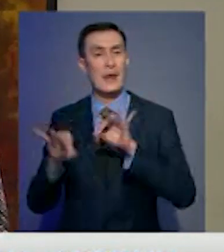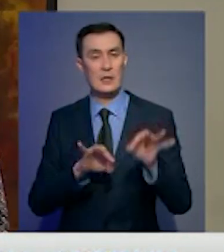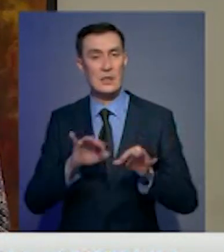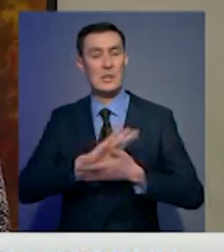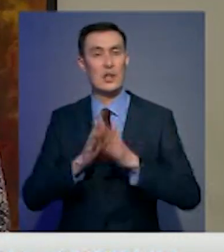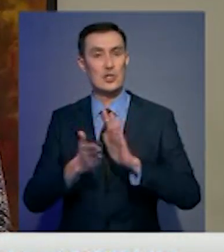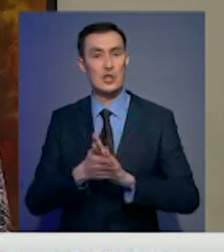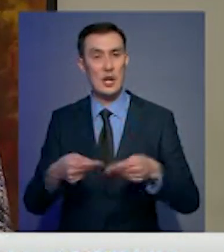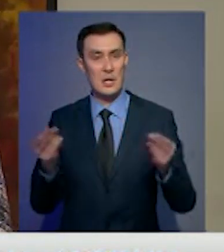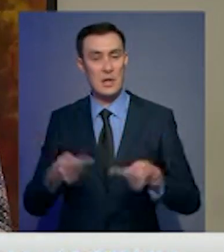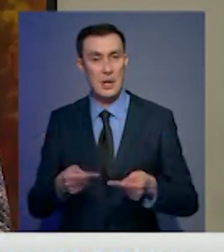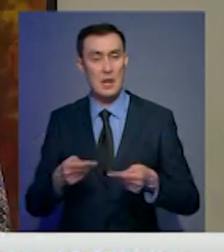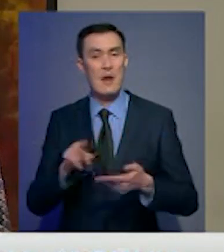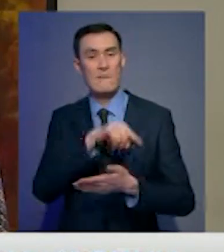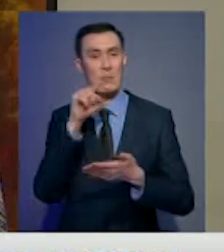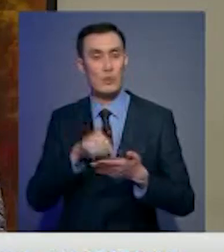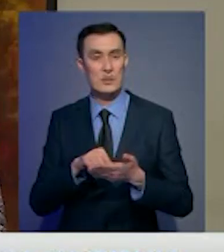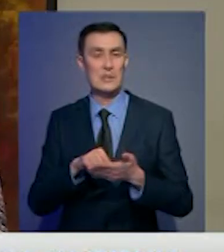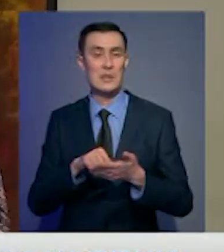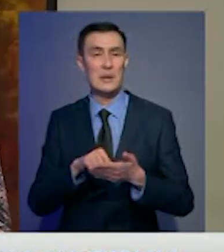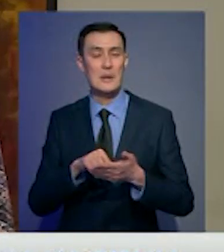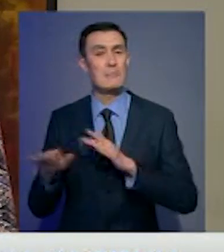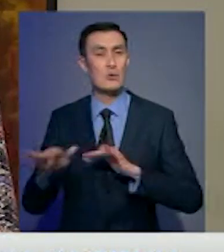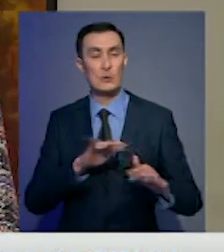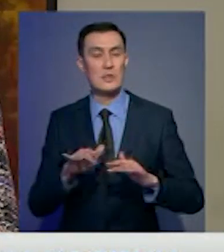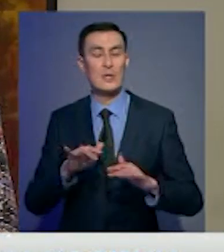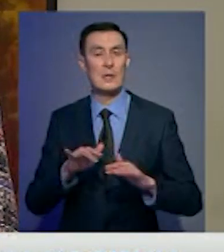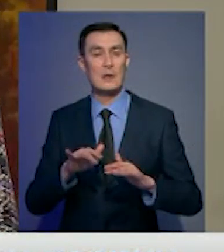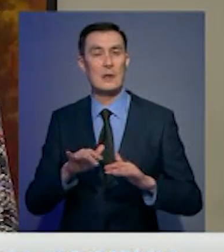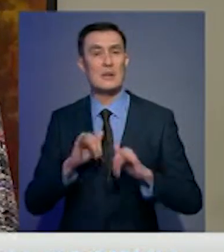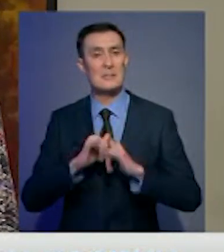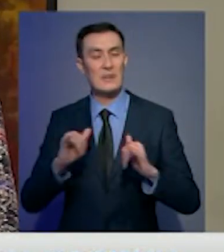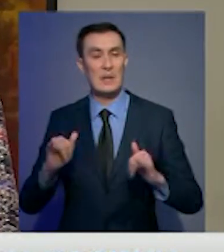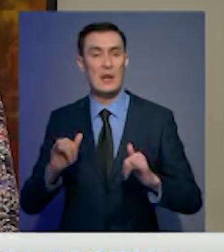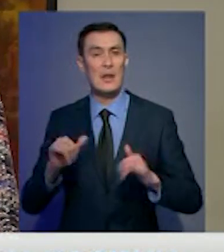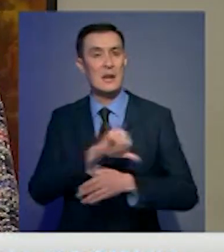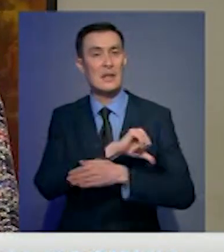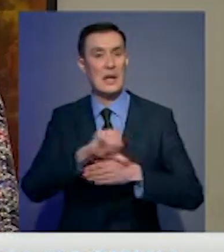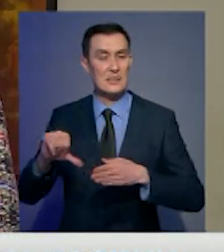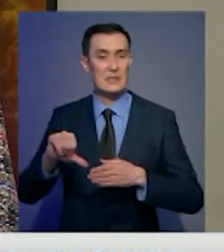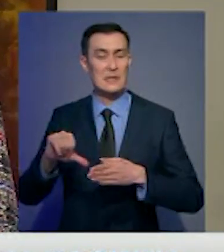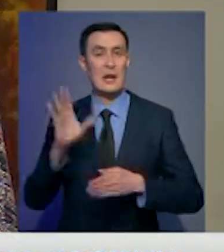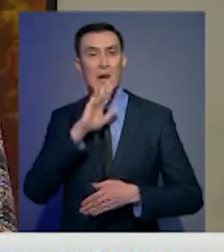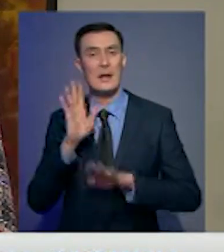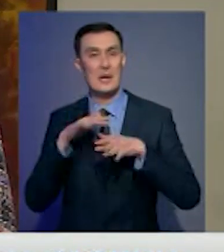соглашения, касающегося методики построения прямых исходных линий на Каспийском